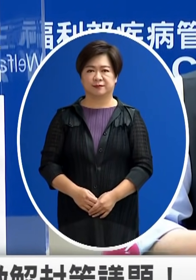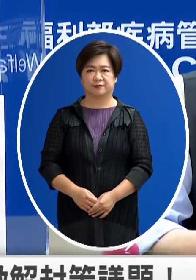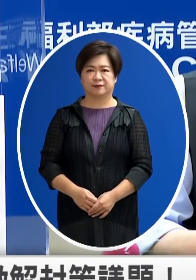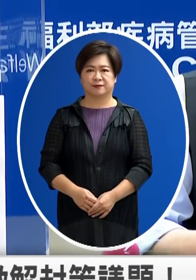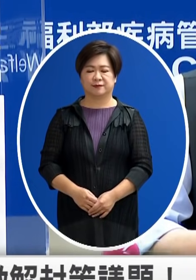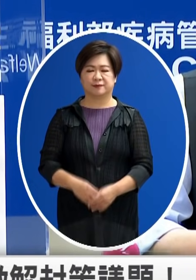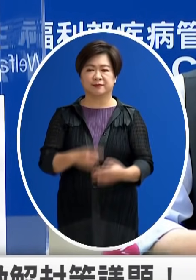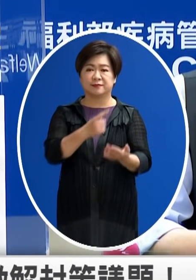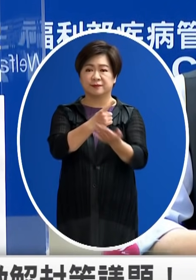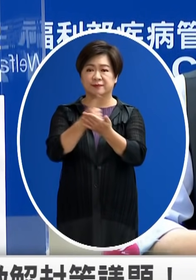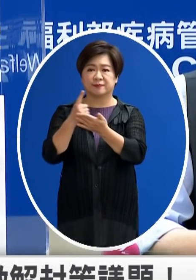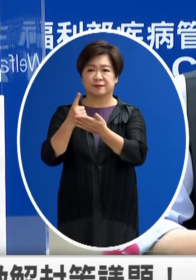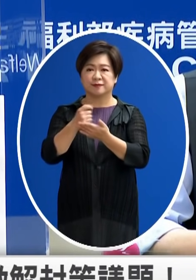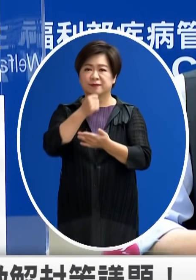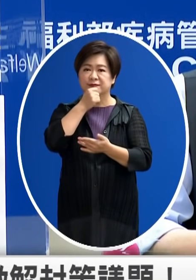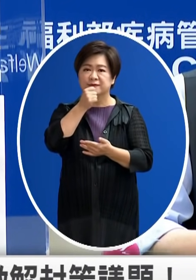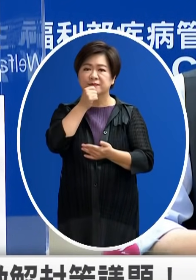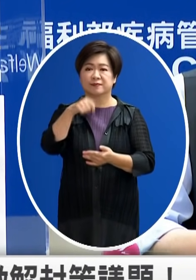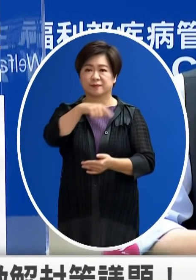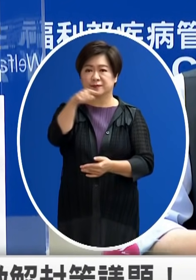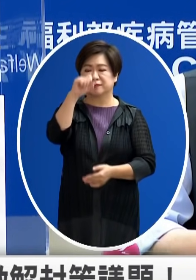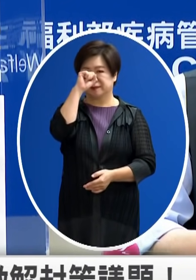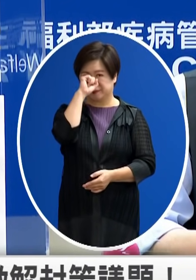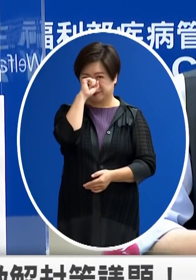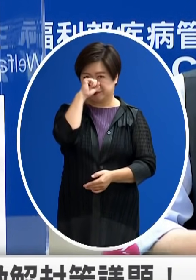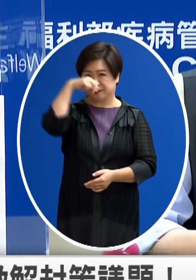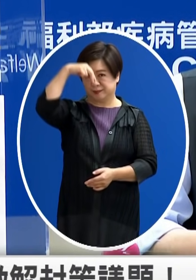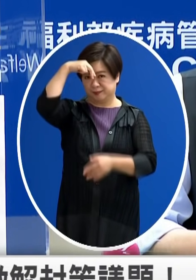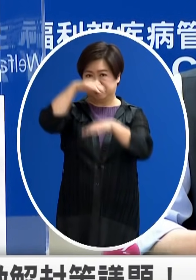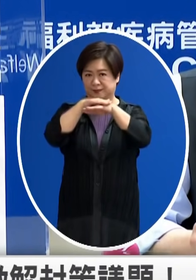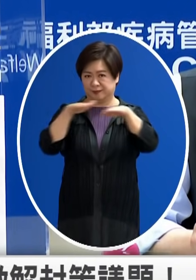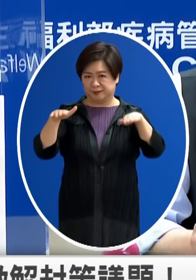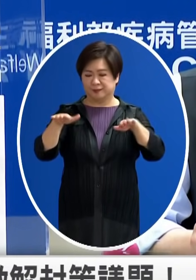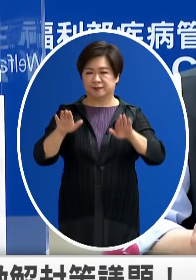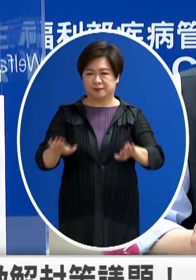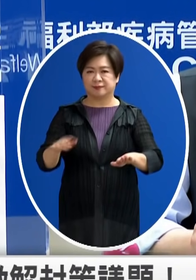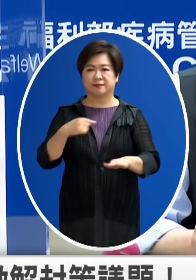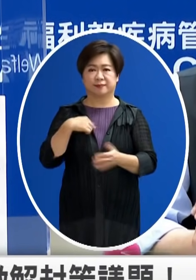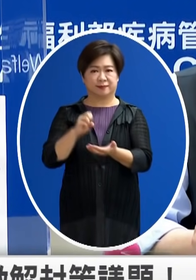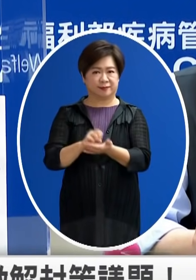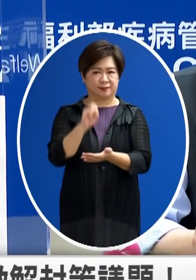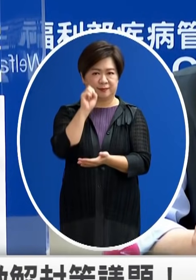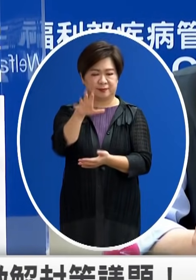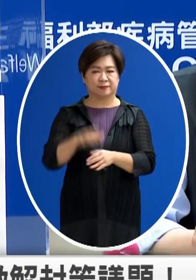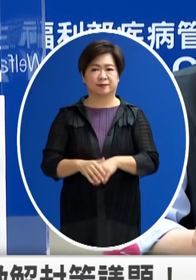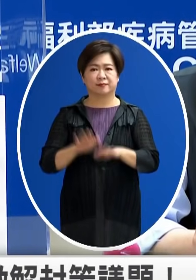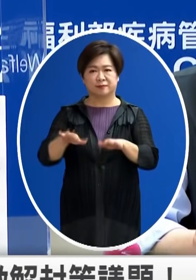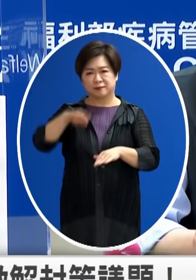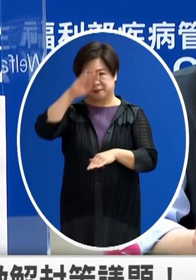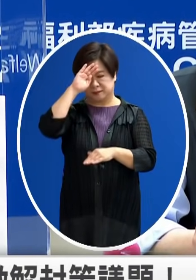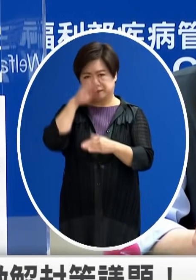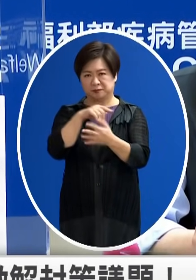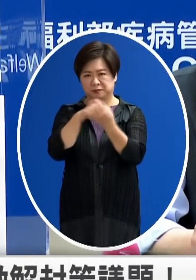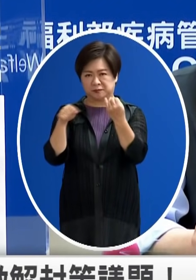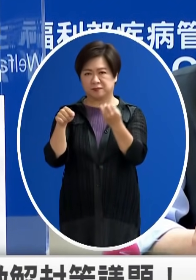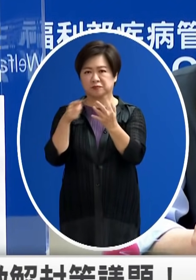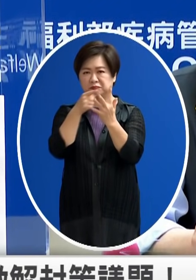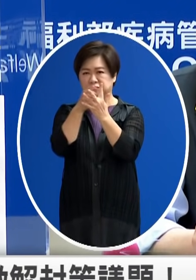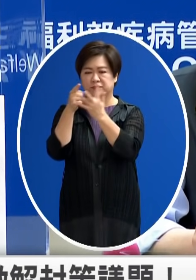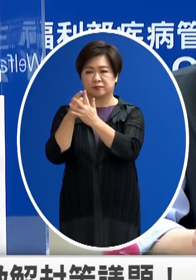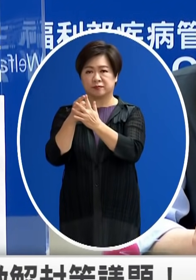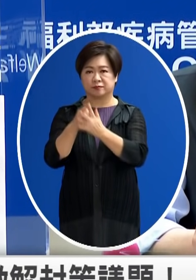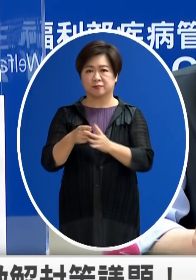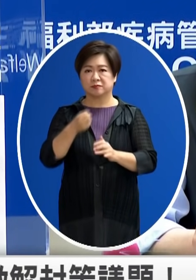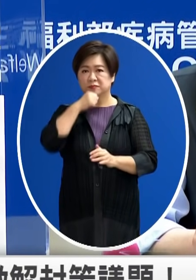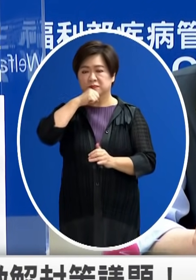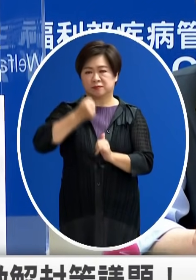好，各位记者女士先生大家好，大家午安。那先跟大家报告今天确定的病例，那本土的